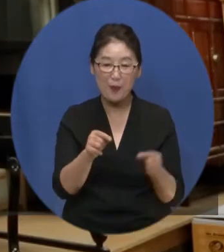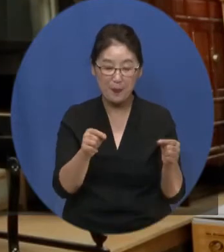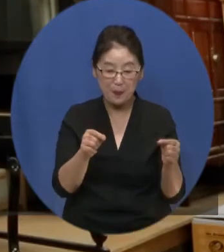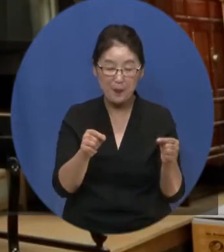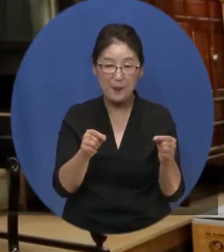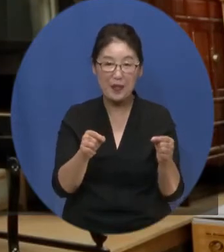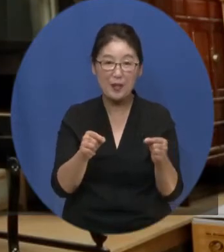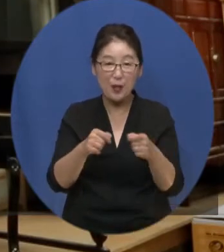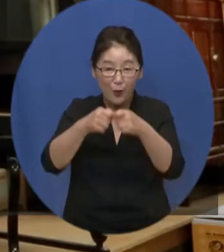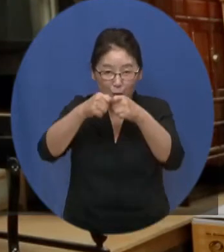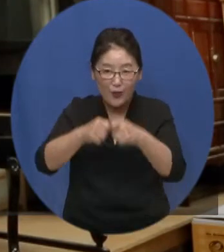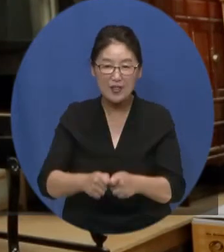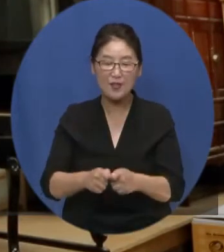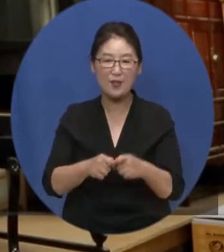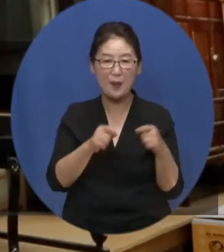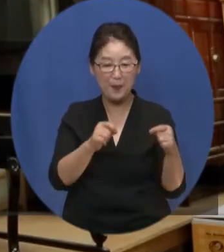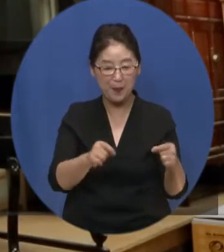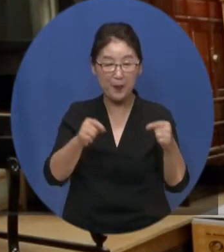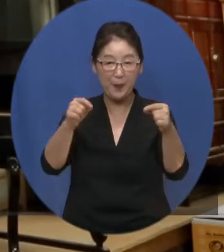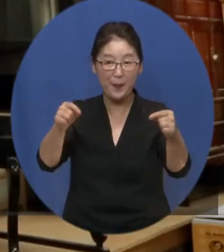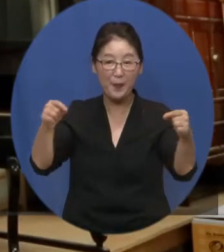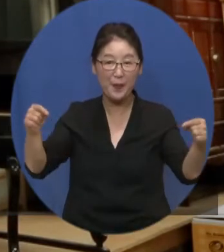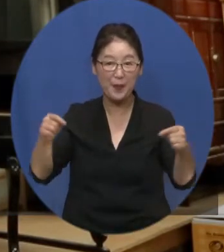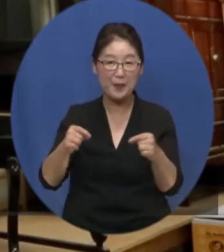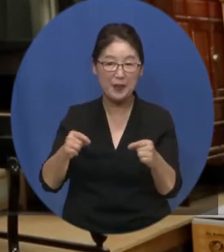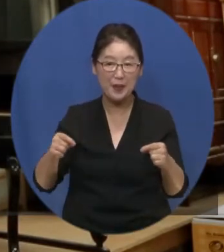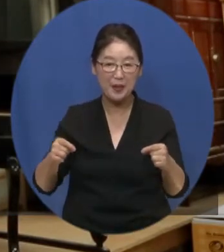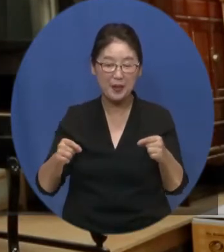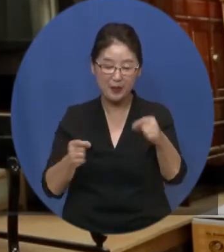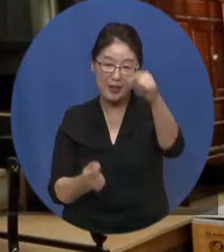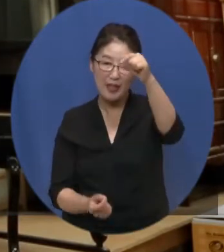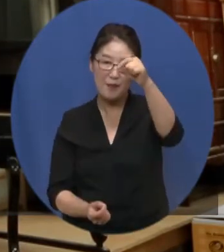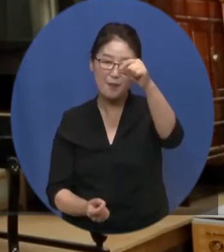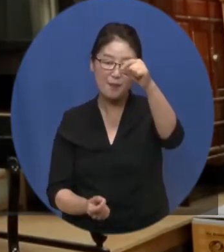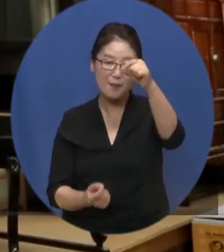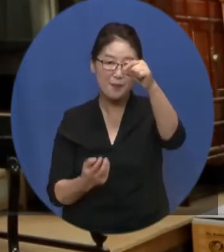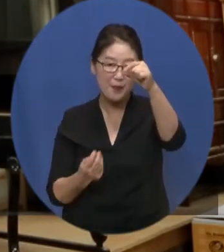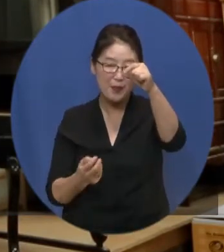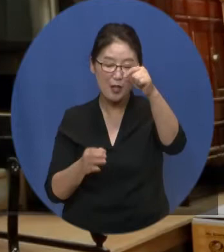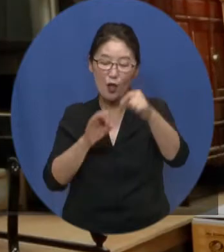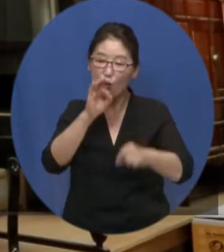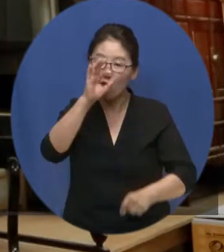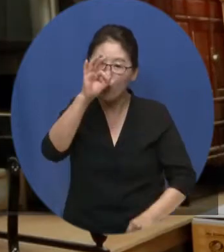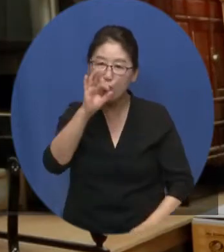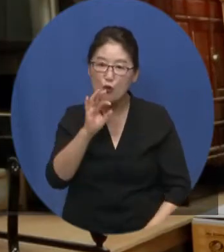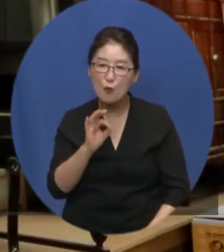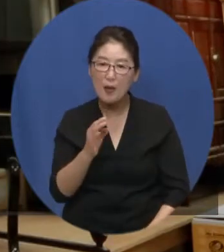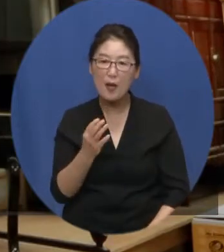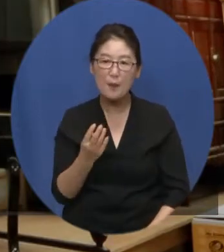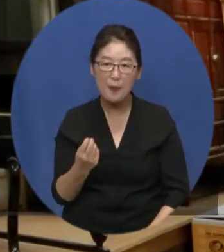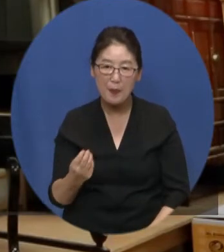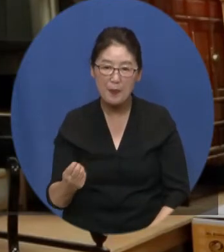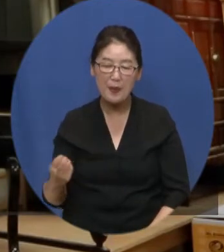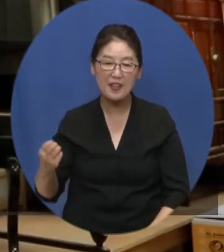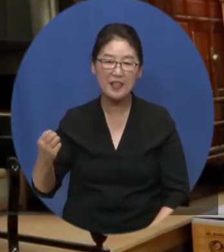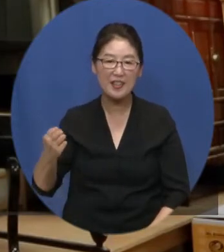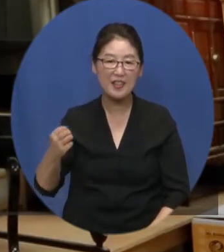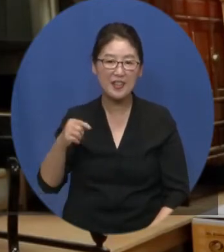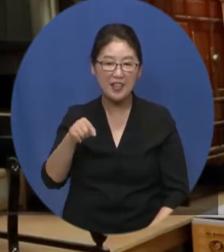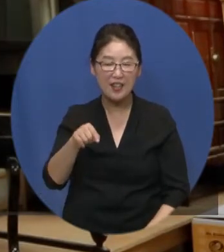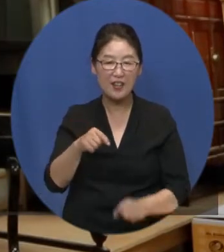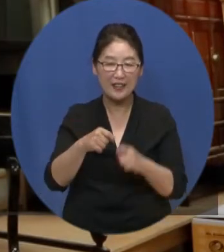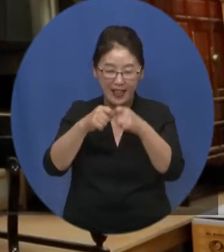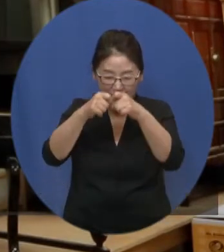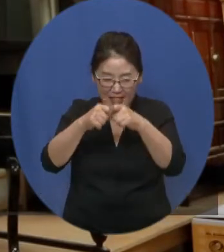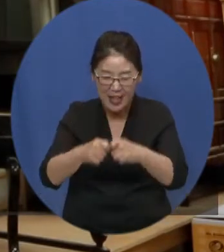여기는 몇 cm 띠고 초 깊이가 얼마나 여기는 구멍이 몇 깊이가 얼마 네 그런거 하나하나